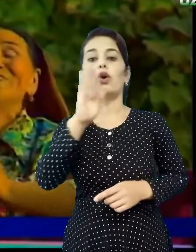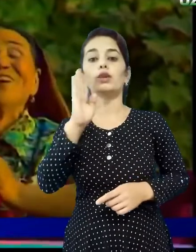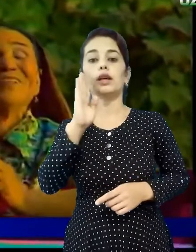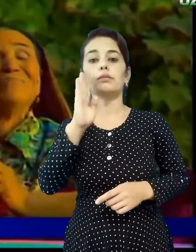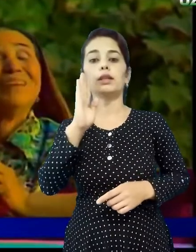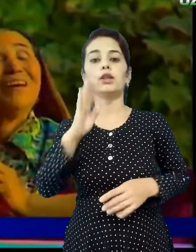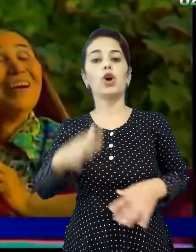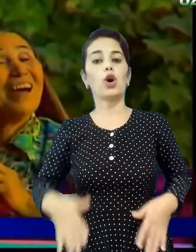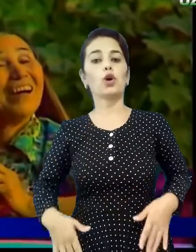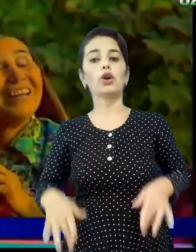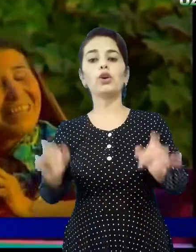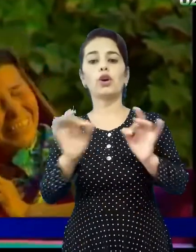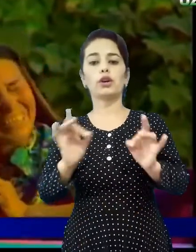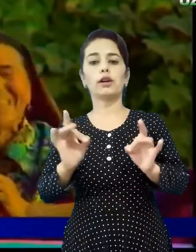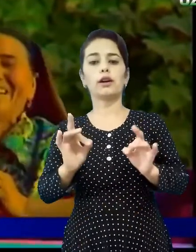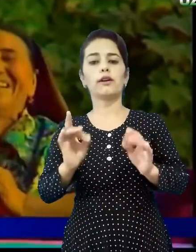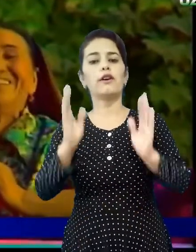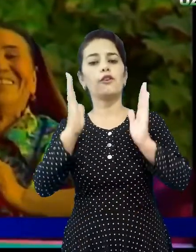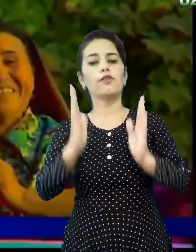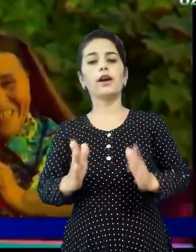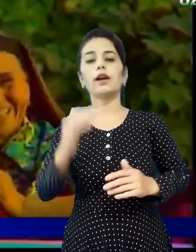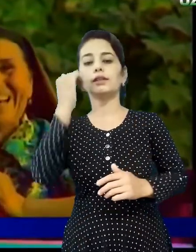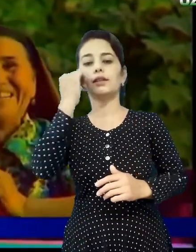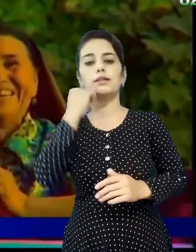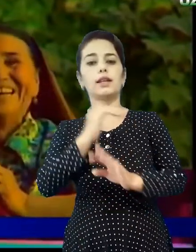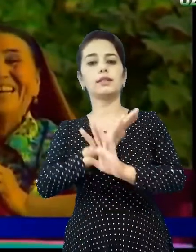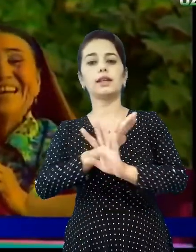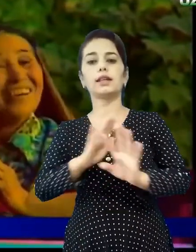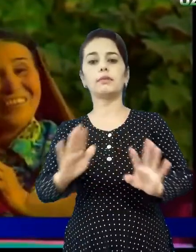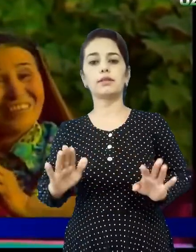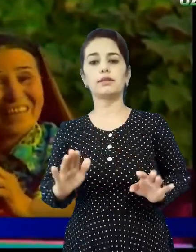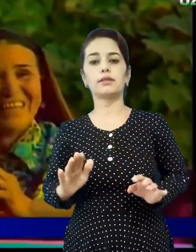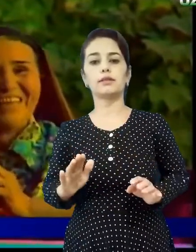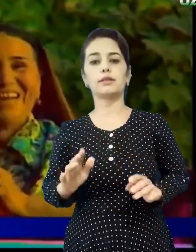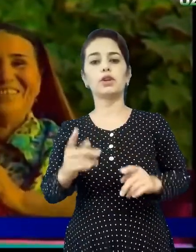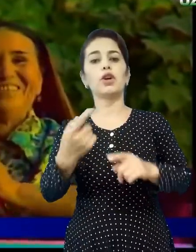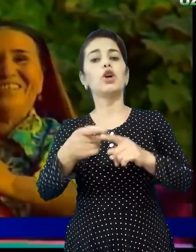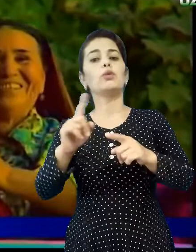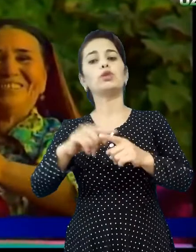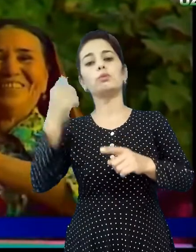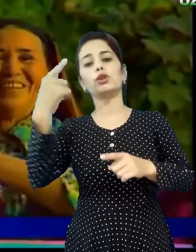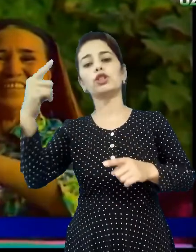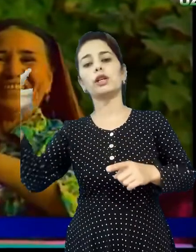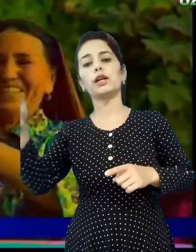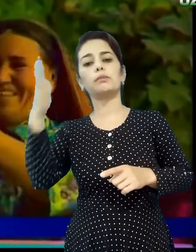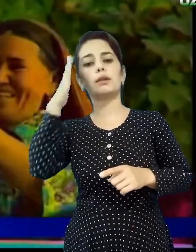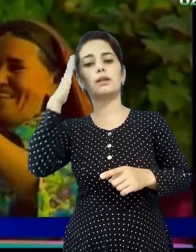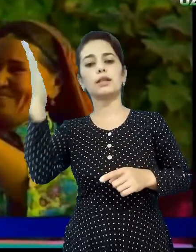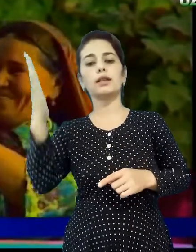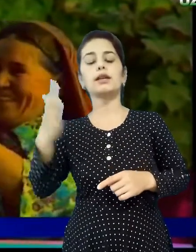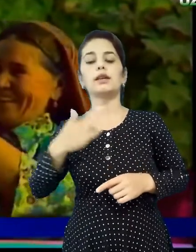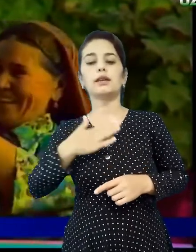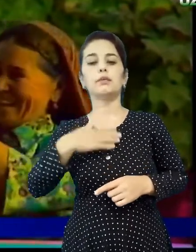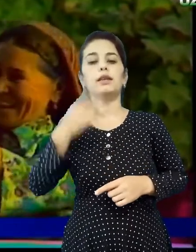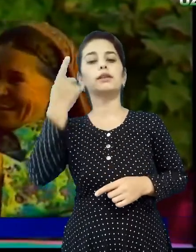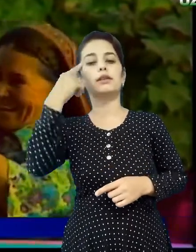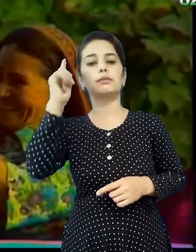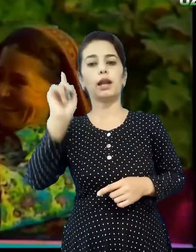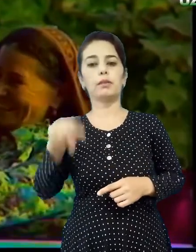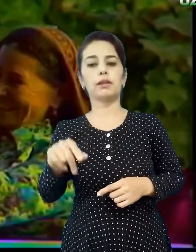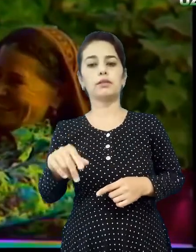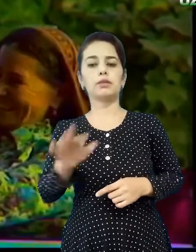Lekin onamning oyoq og'rig'i faqat keksalikdan emas. Buni boshqalar bilmasa-da,